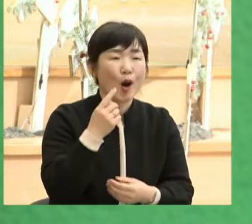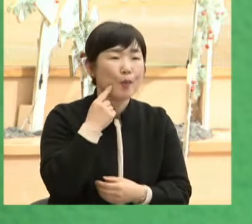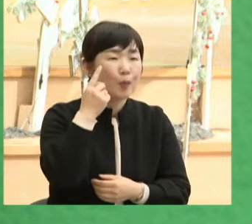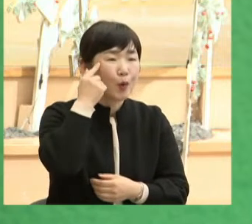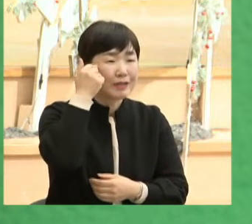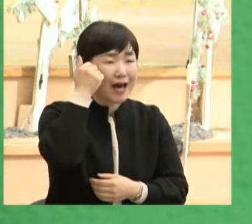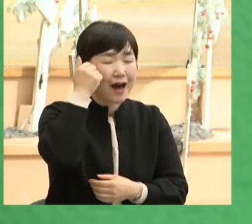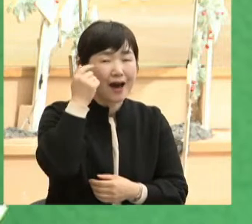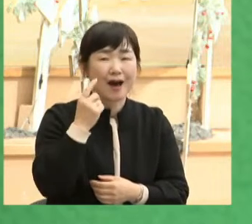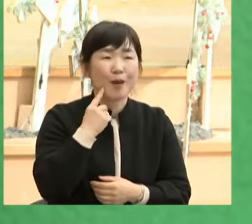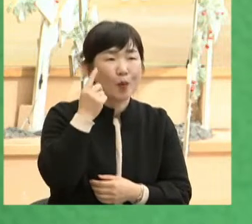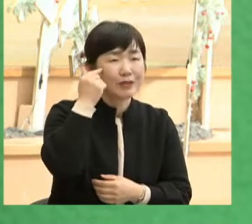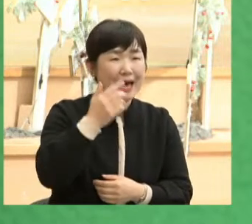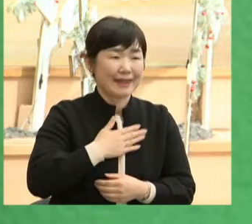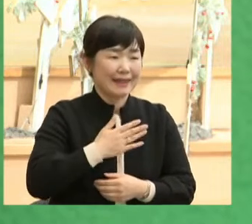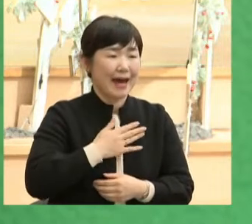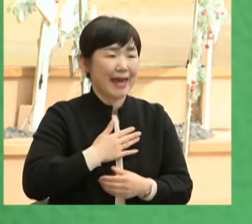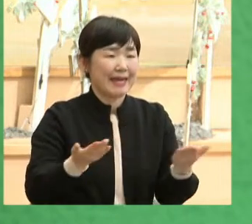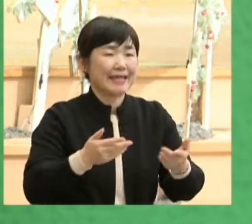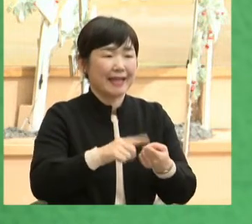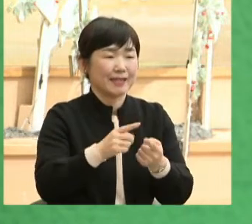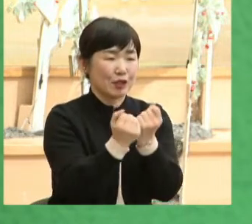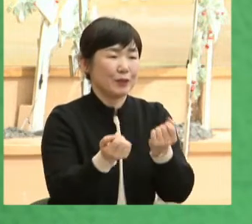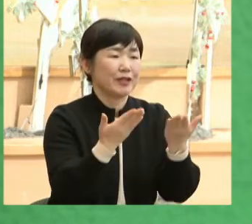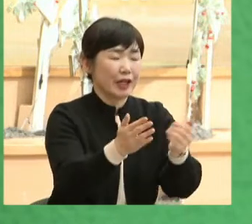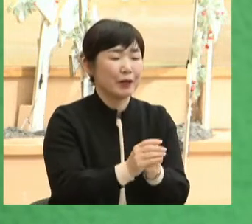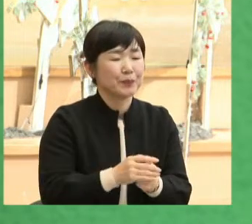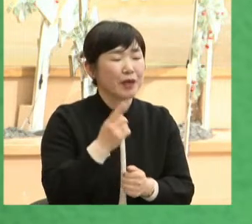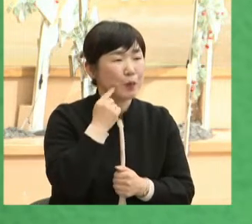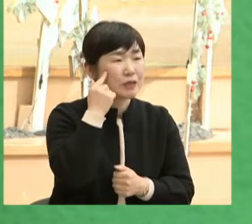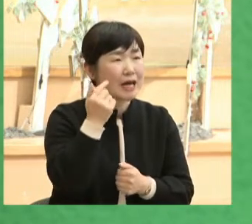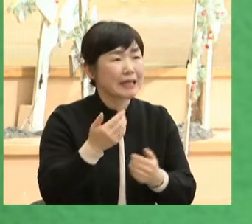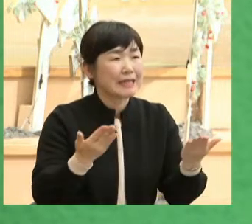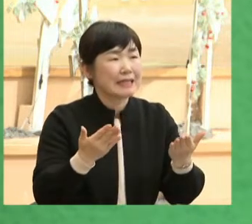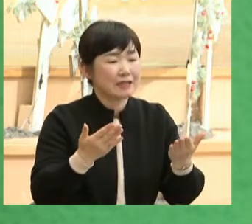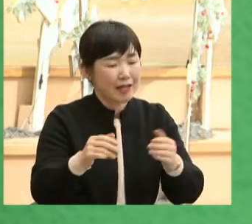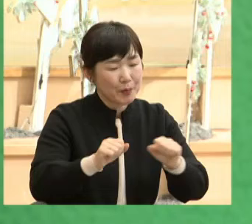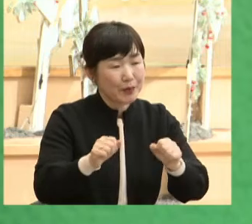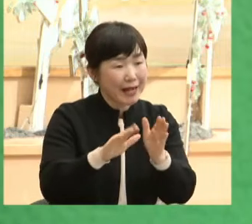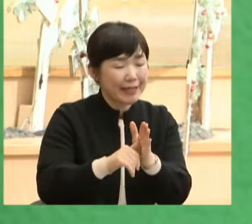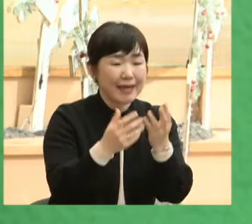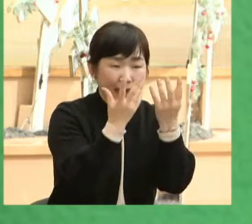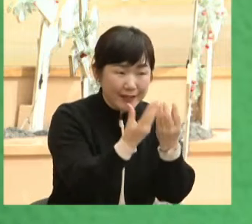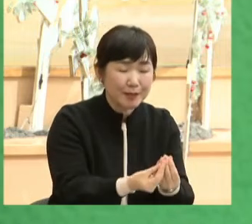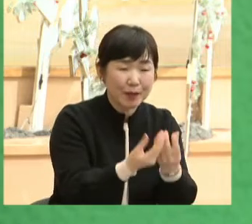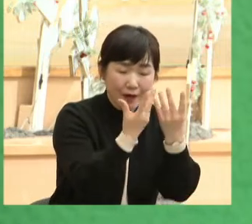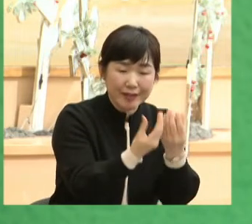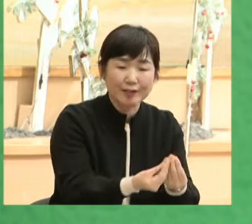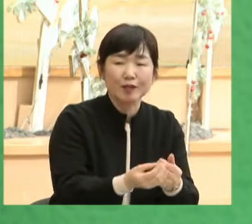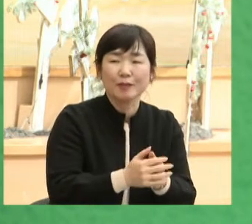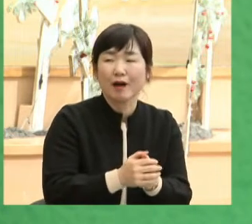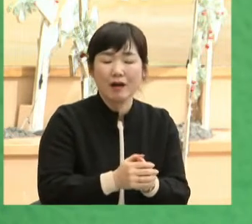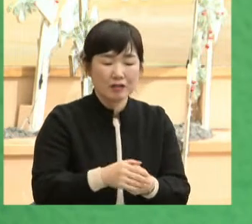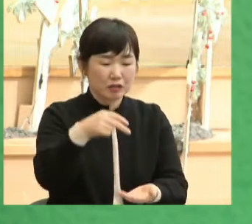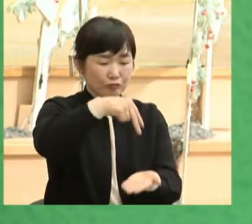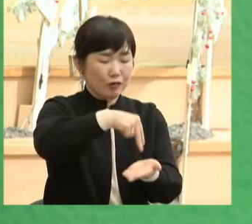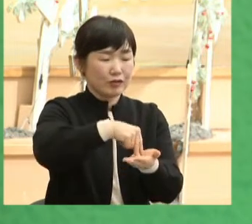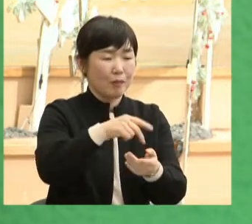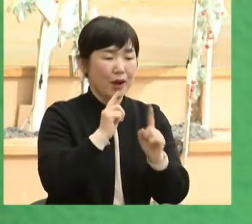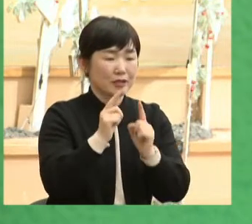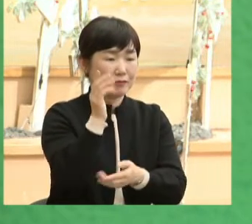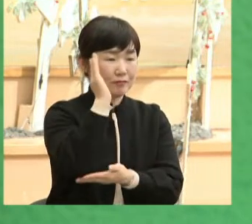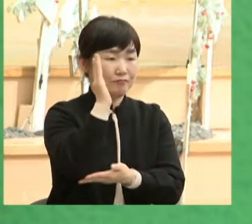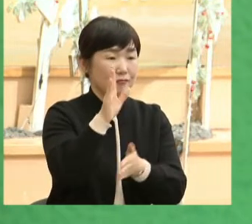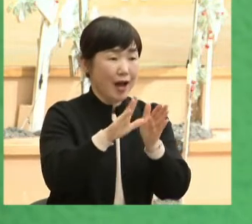직무를 한번 가지고 설명해 볼까요 옥사이드 물체가 목사의 직무를 수행할 때 예를 들어서 소개할 때 이렇게 강단에서 말씀을